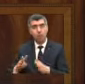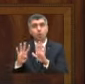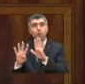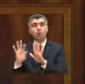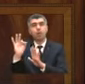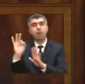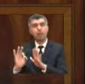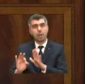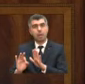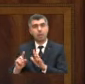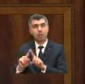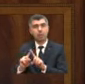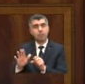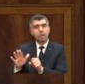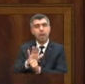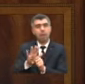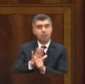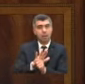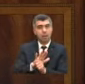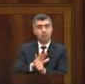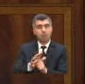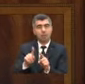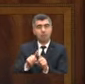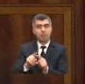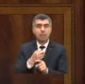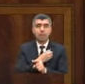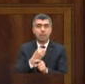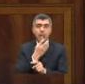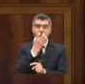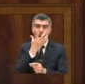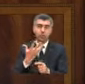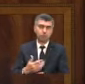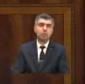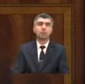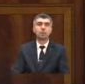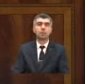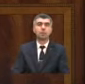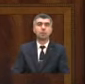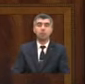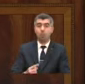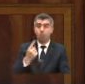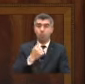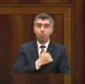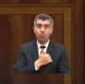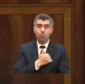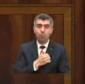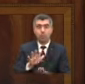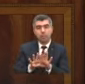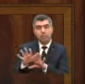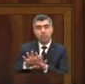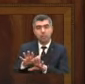9% نسبة الملء ديال المستشفيات ديال الإنعاش، غير هذه بوحدها راه تدبير جيد